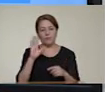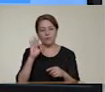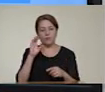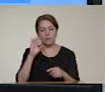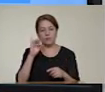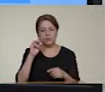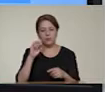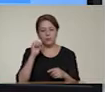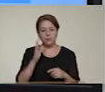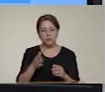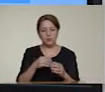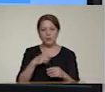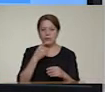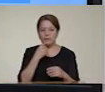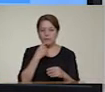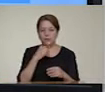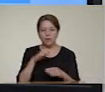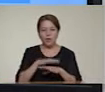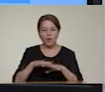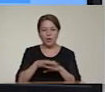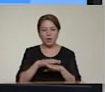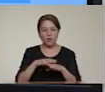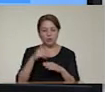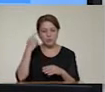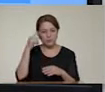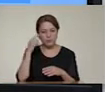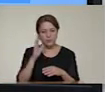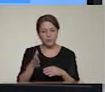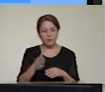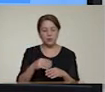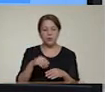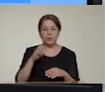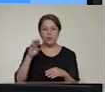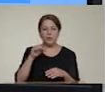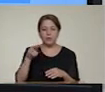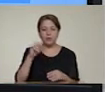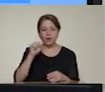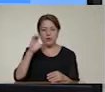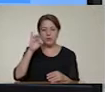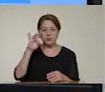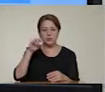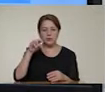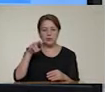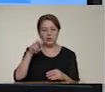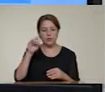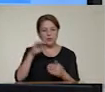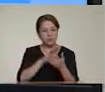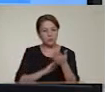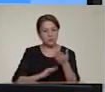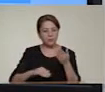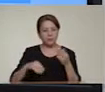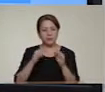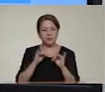hisoblanadi. Tilni xalq yaratadi. Til asrlar davomida sayqallanib boraveradi.